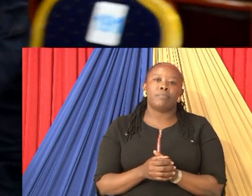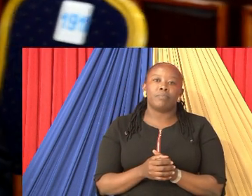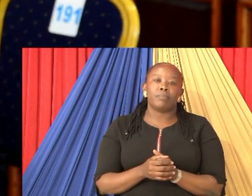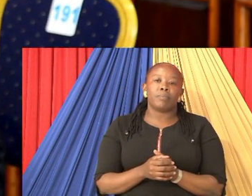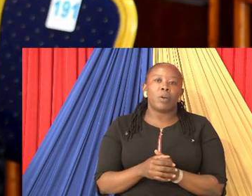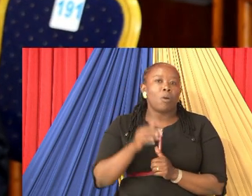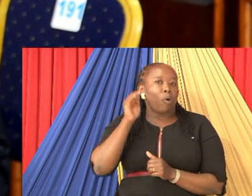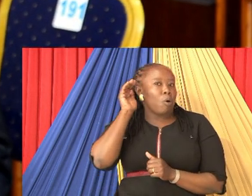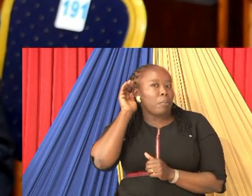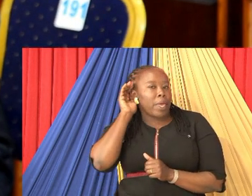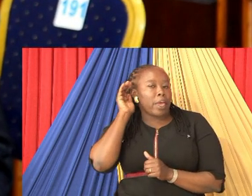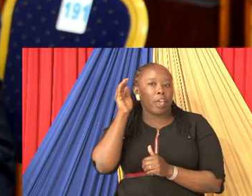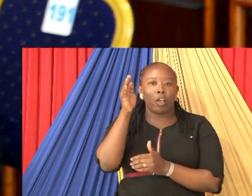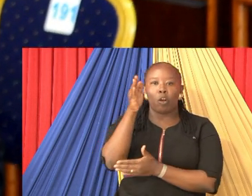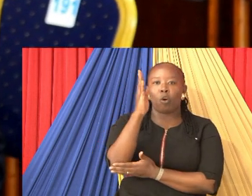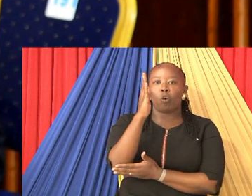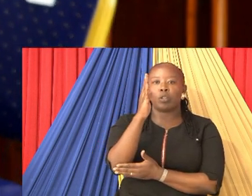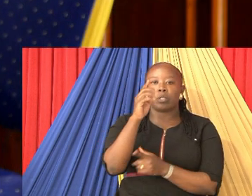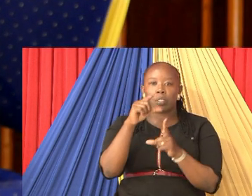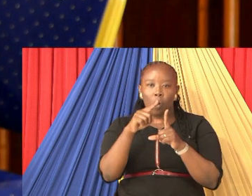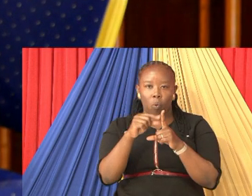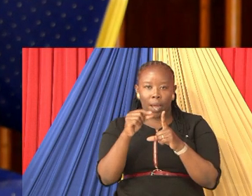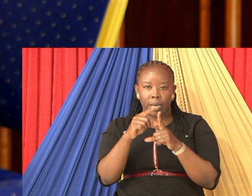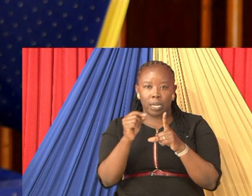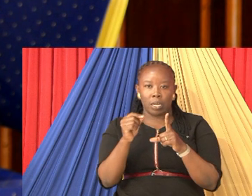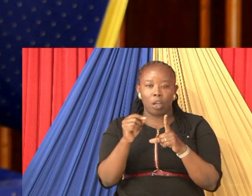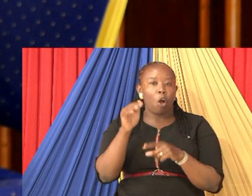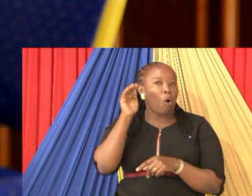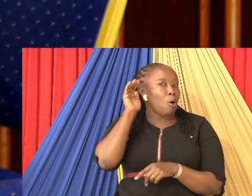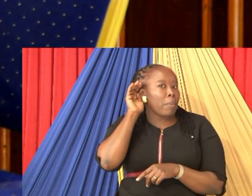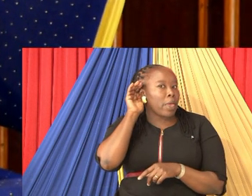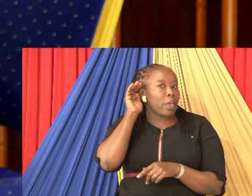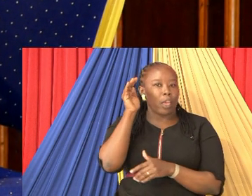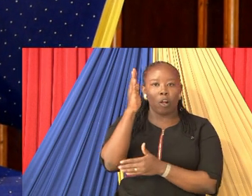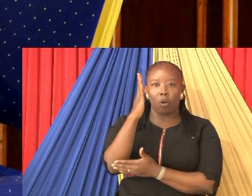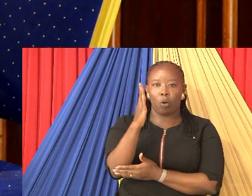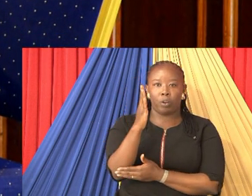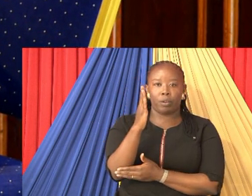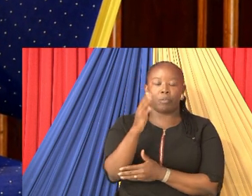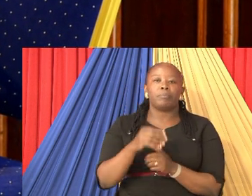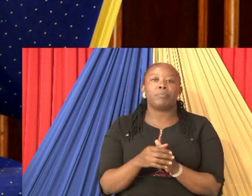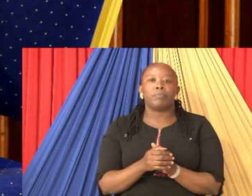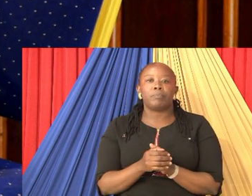kutii neno lake, obey His word. Tii Mungu, obey His word.